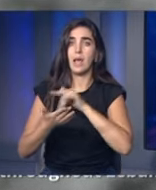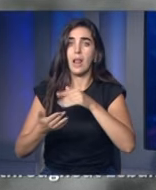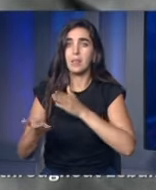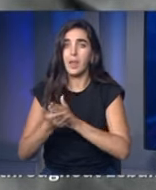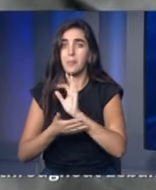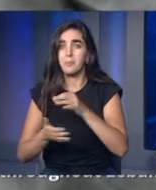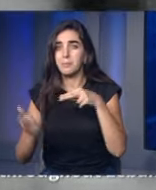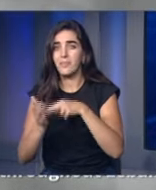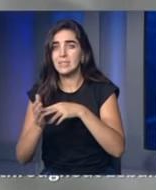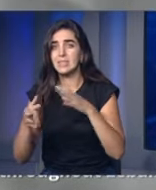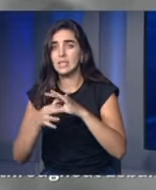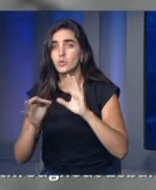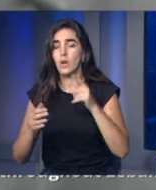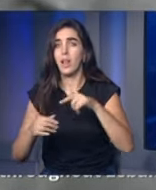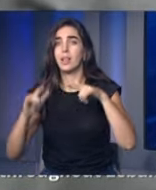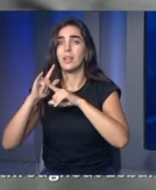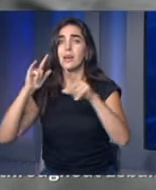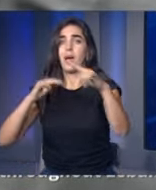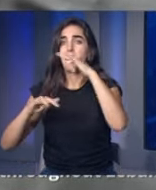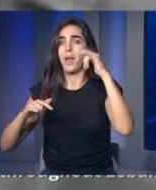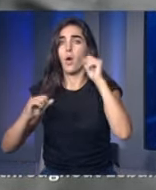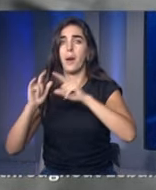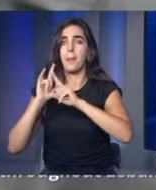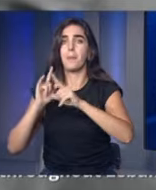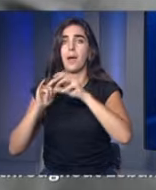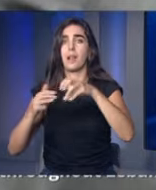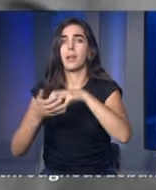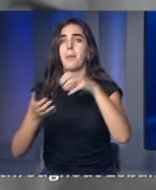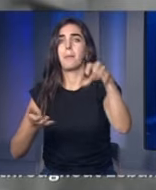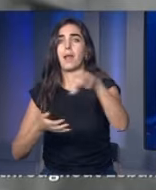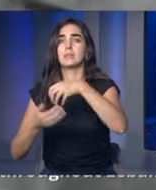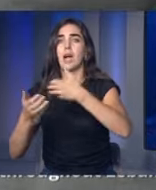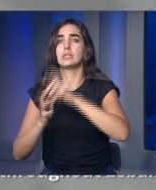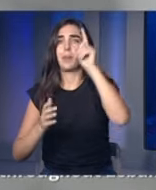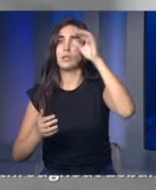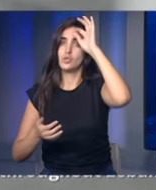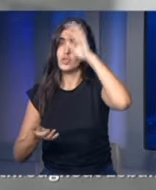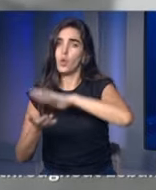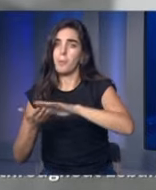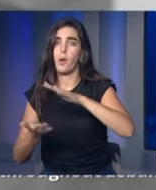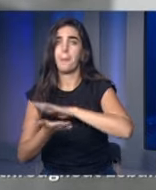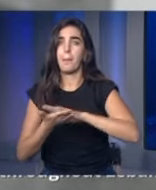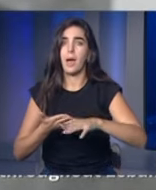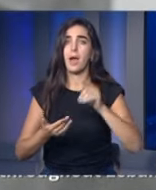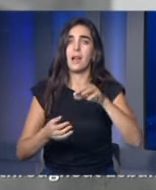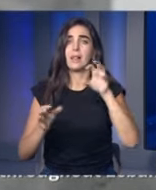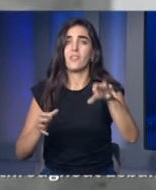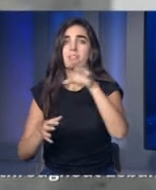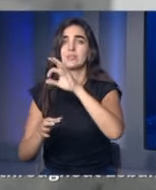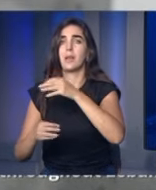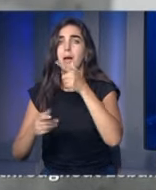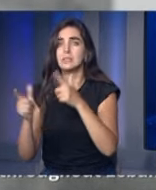والبقاع، ضمنها مخازن أسلحة في مناطق الشبريحة وبرج الشمالي وكفركلة ورب 30 والخيام وطير حرفة والبقاع